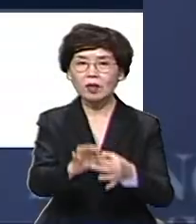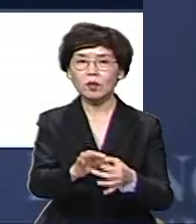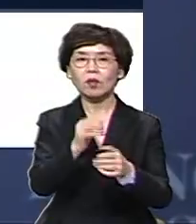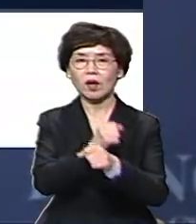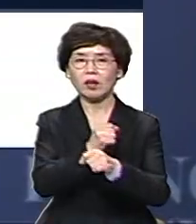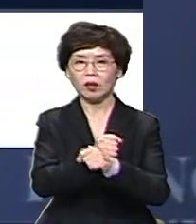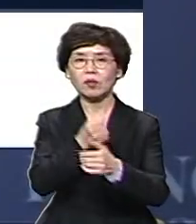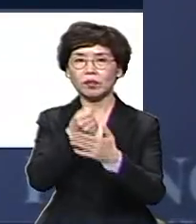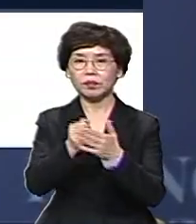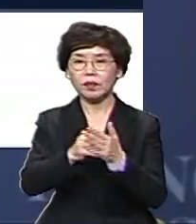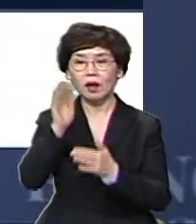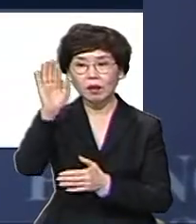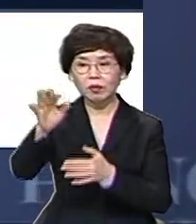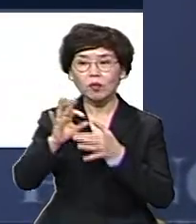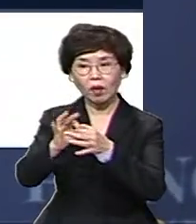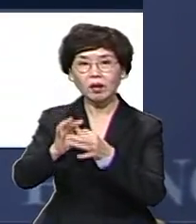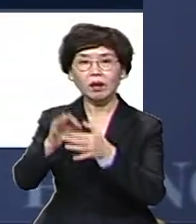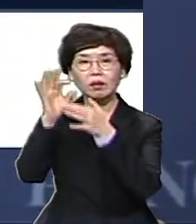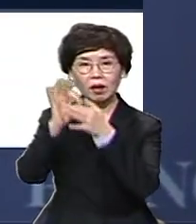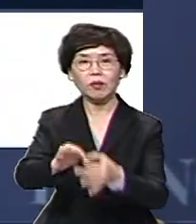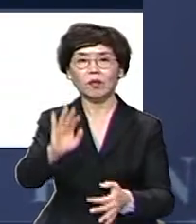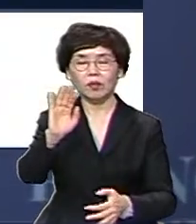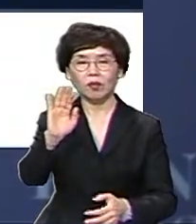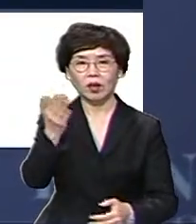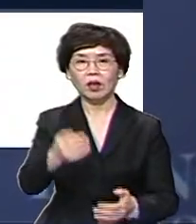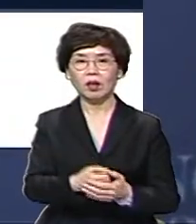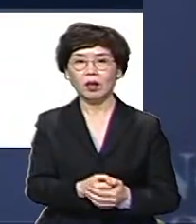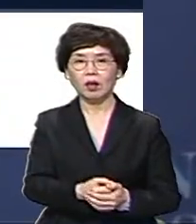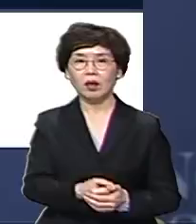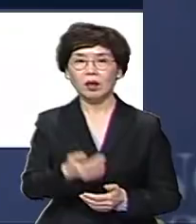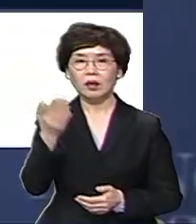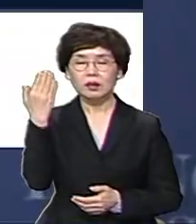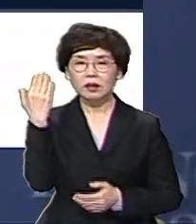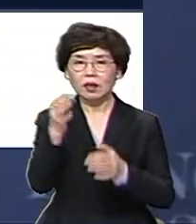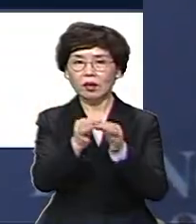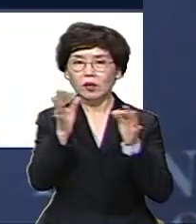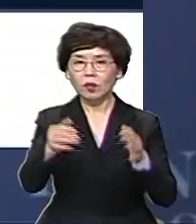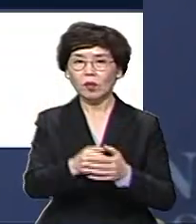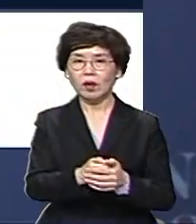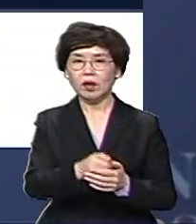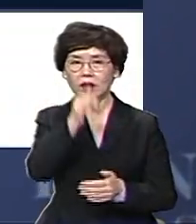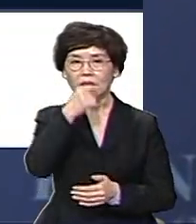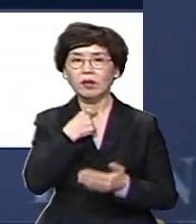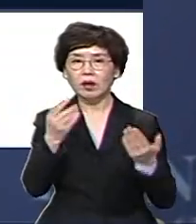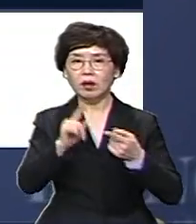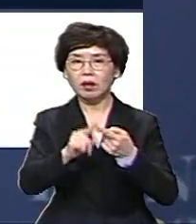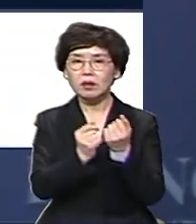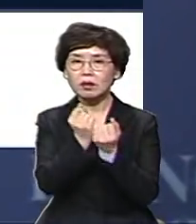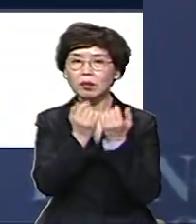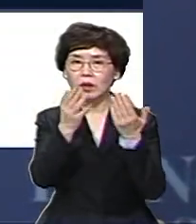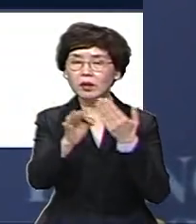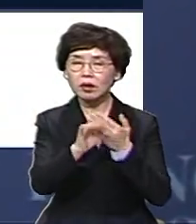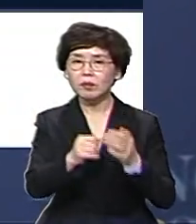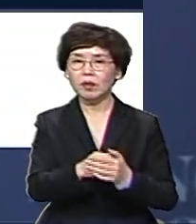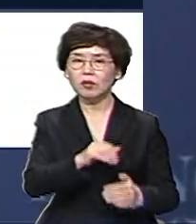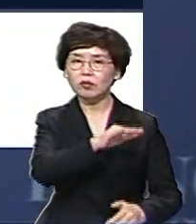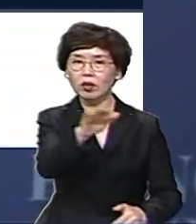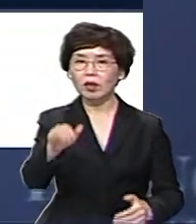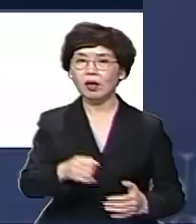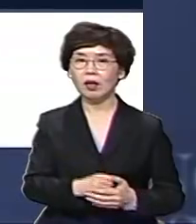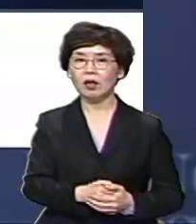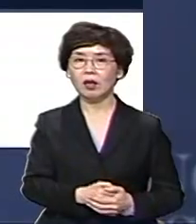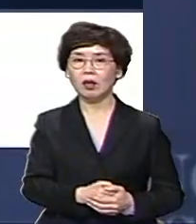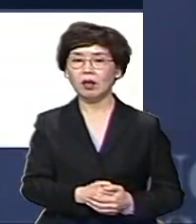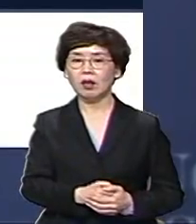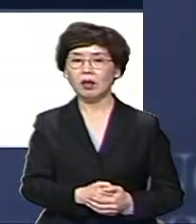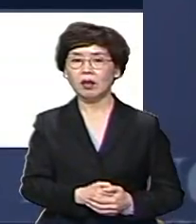가능성이 것이 아니었습니다. 우리는 관계를 계속해서 유지하기로 하였습니다. 앞으로도 계속 관계를 유지가 됩니다. 지난 기간 동안 있었던 일에 대해서